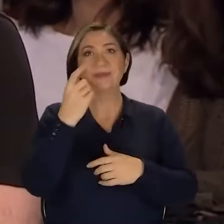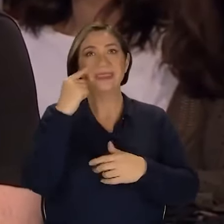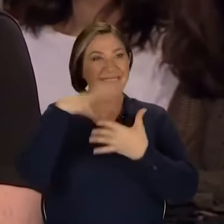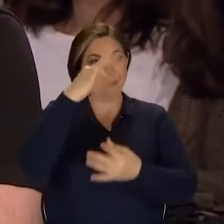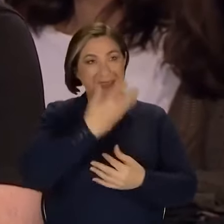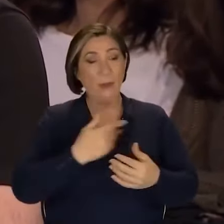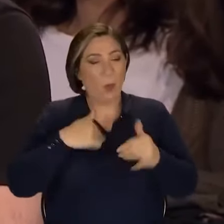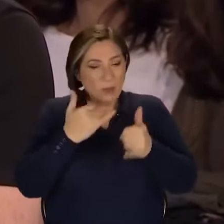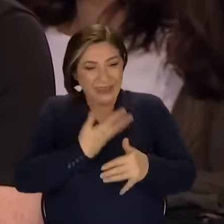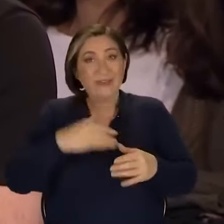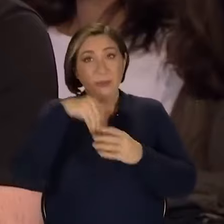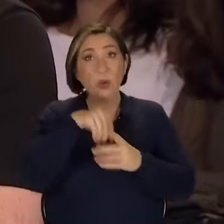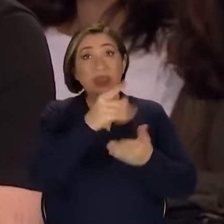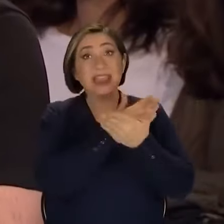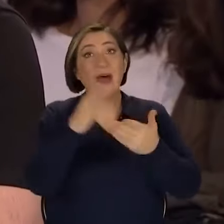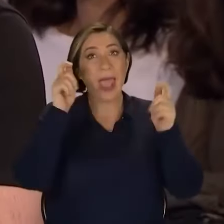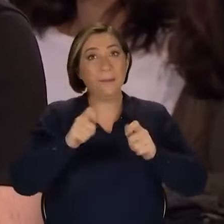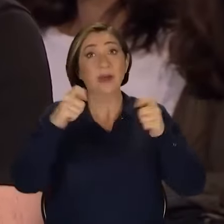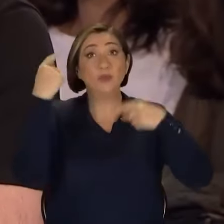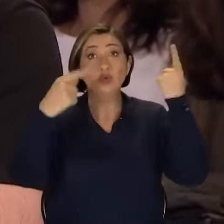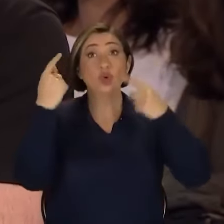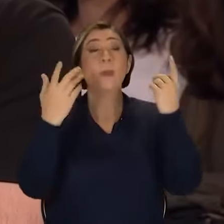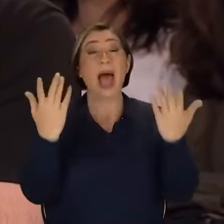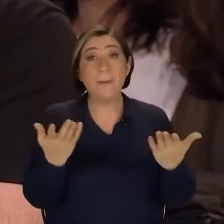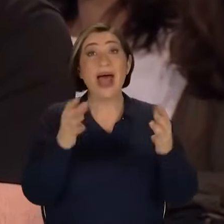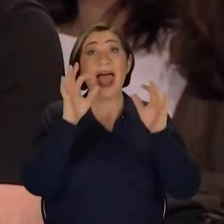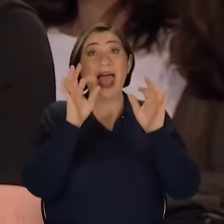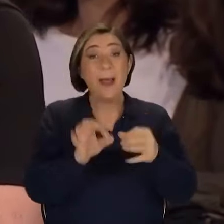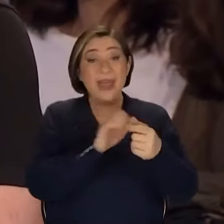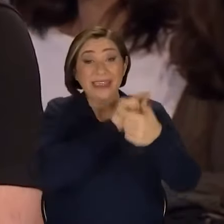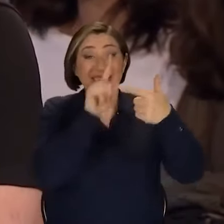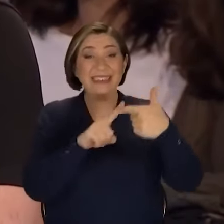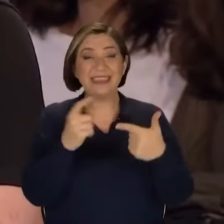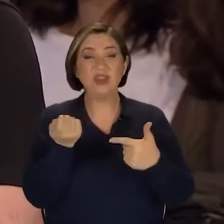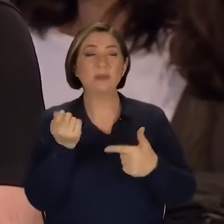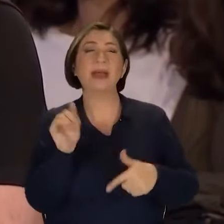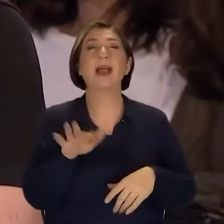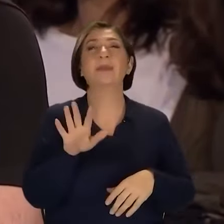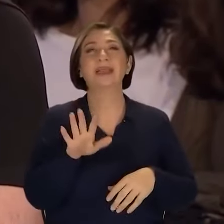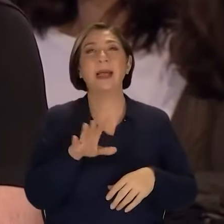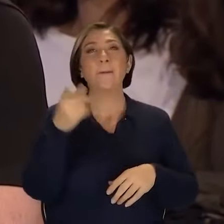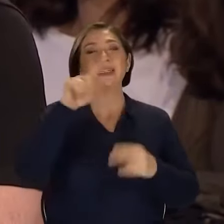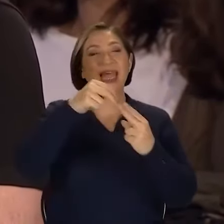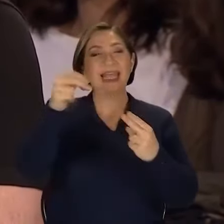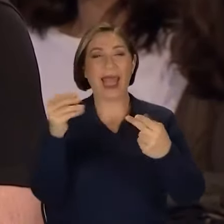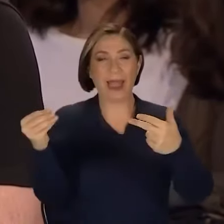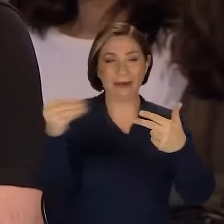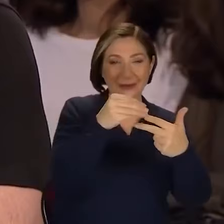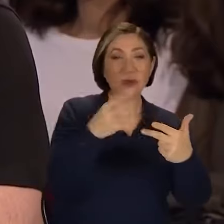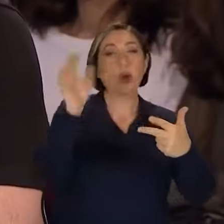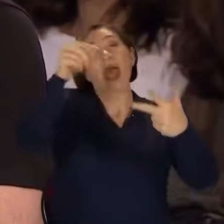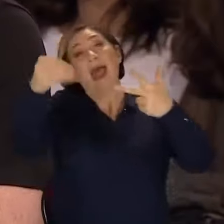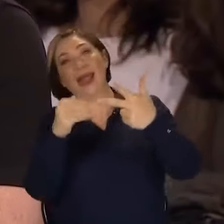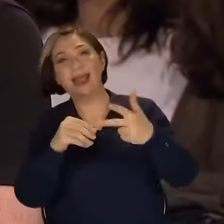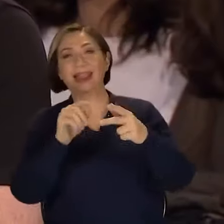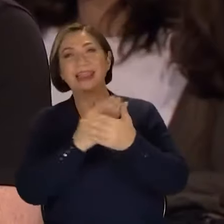sevdiğim için oynamayı Onun devamını yapacağımı düşünüyordum ama hemen ardına koymak işime gelmedi Başka bir öykü yapmak i içime